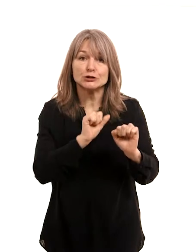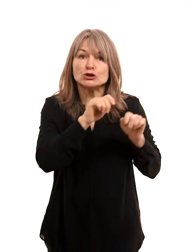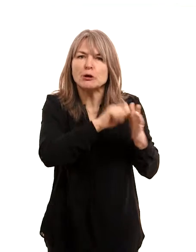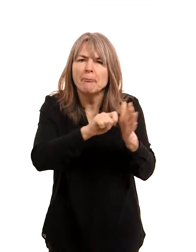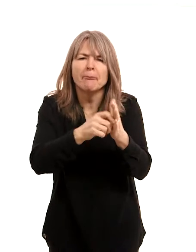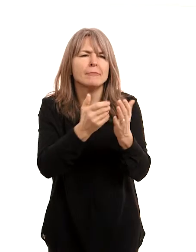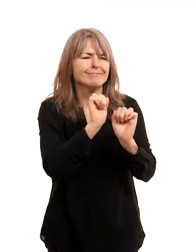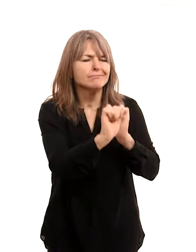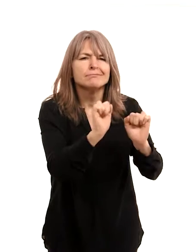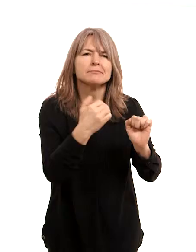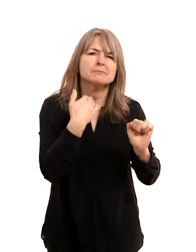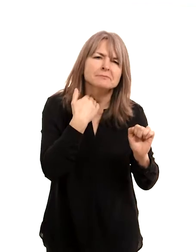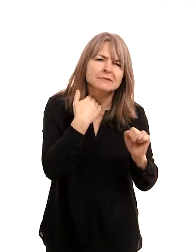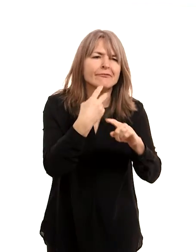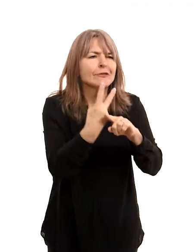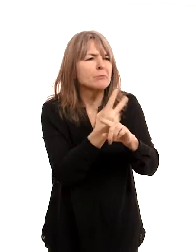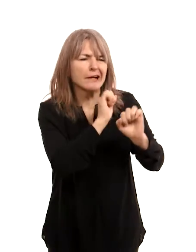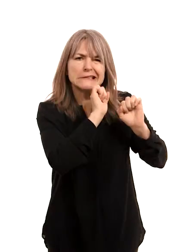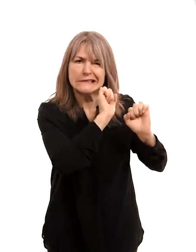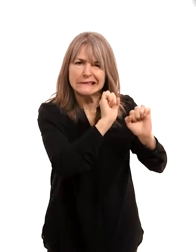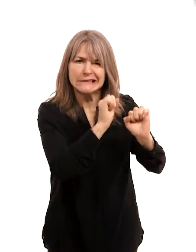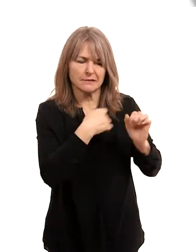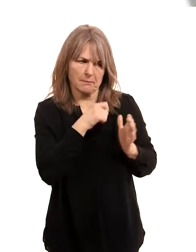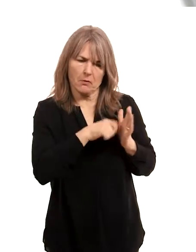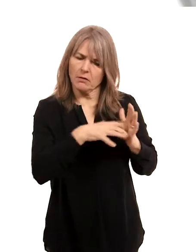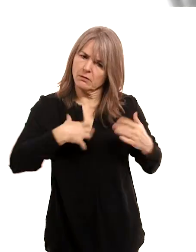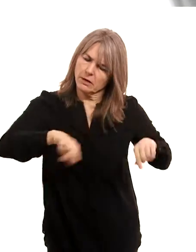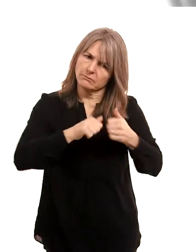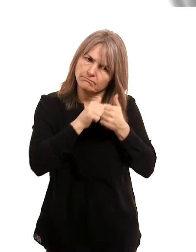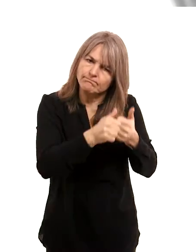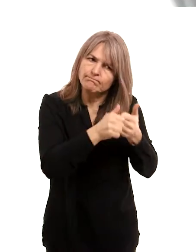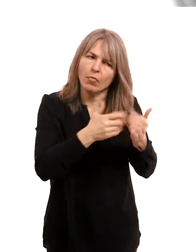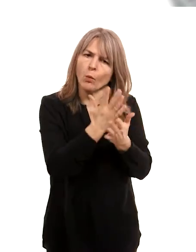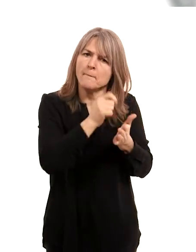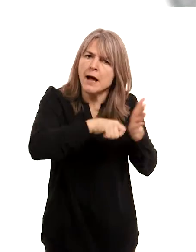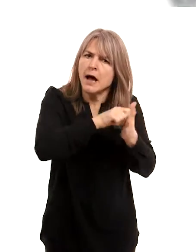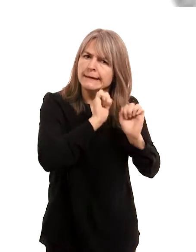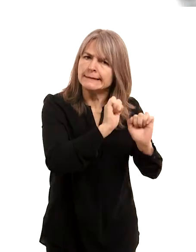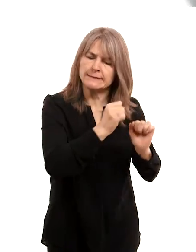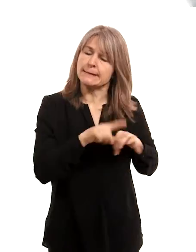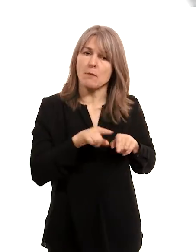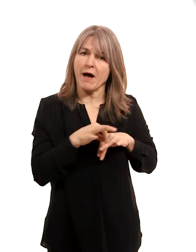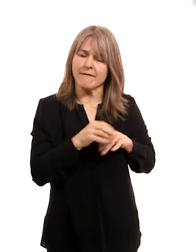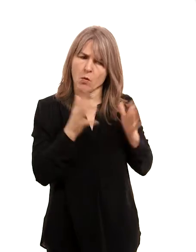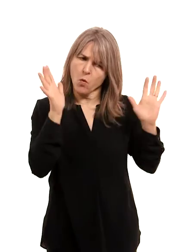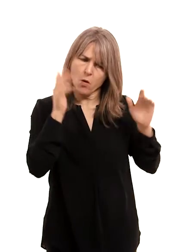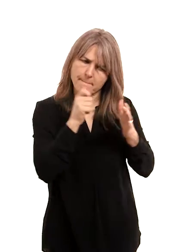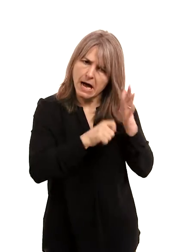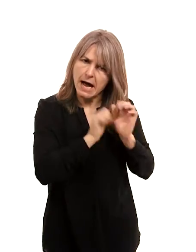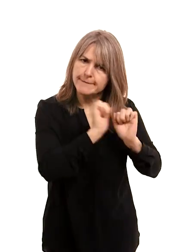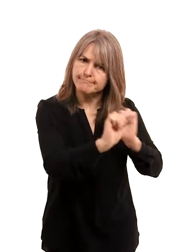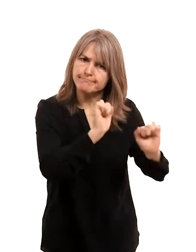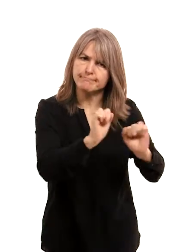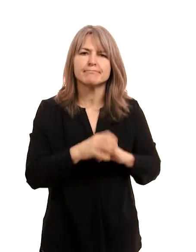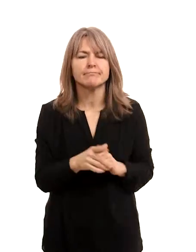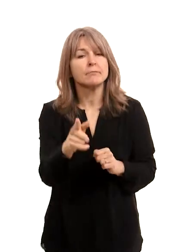wraig yn ymwneud am mynd ei gefnogi cynnyrch leol. Wel, mae'r plwydrisio yma, mae hwn yn bwysig ar ben ni gyda. Chymod,